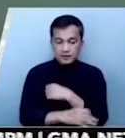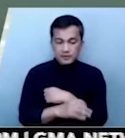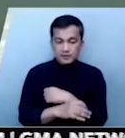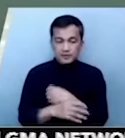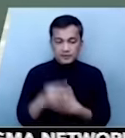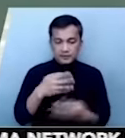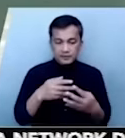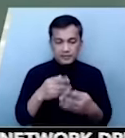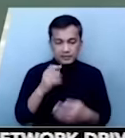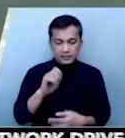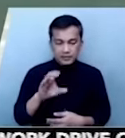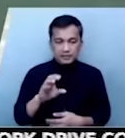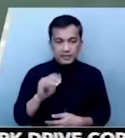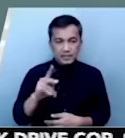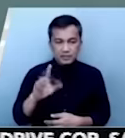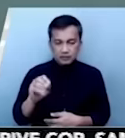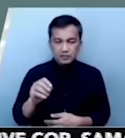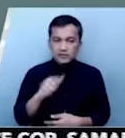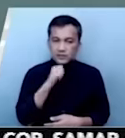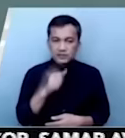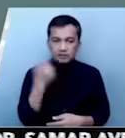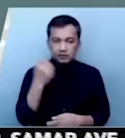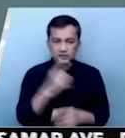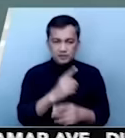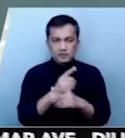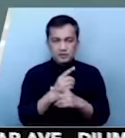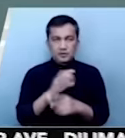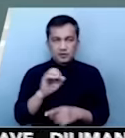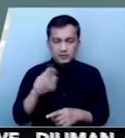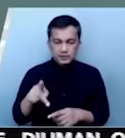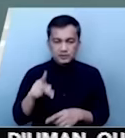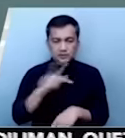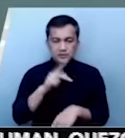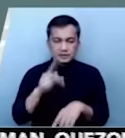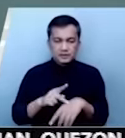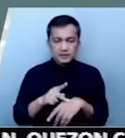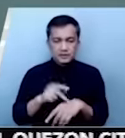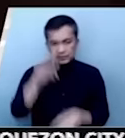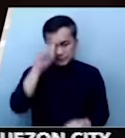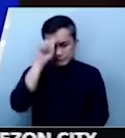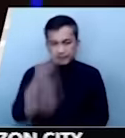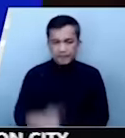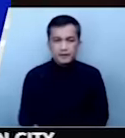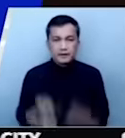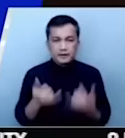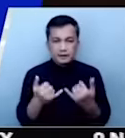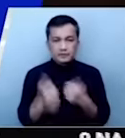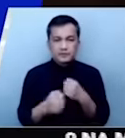sa aspeto ng depensa ang magiging kooperasyon ng Pilipinas at India ngayong taon.